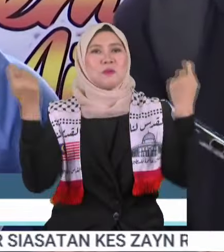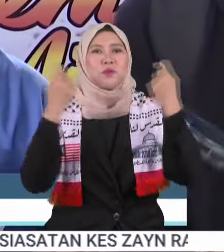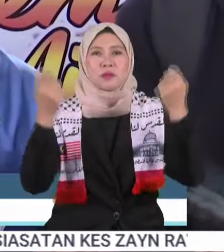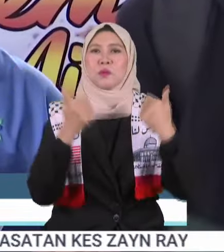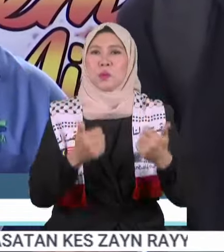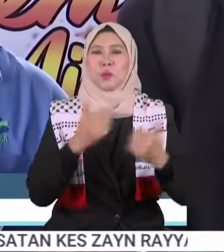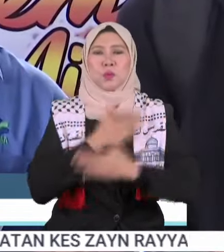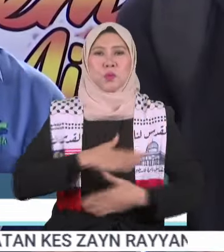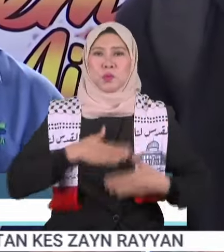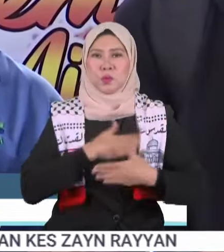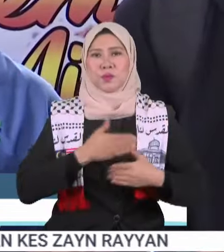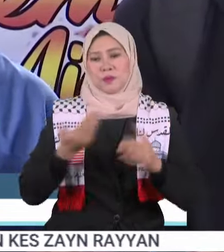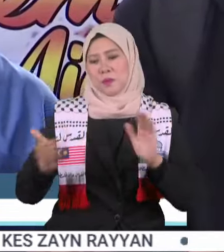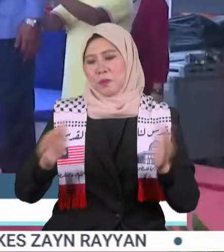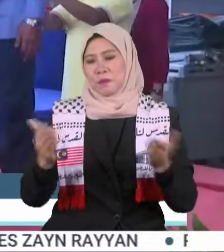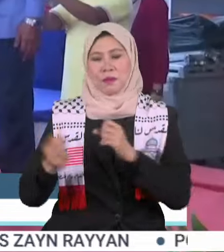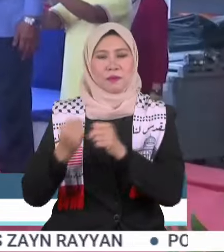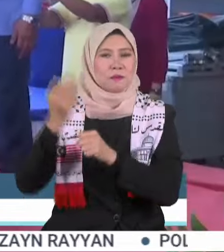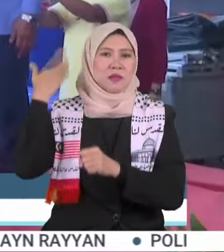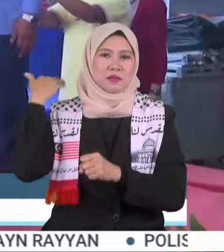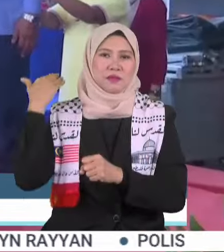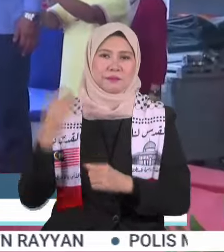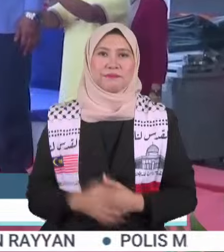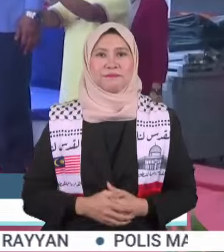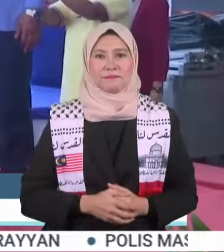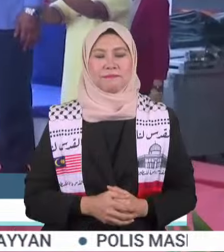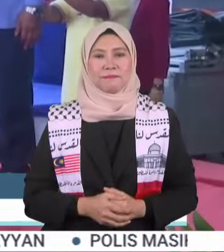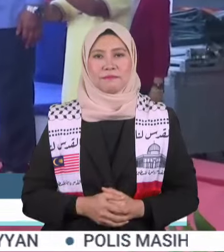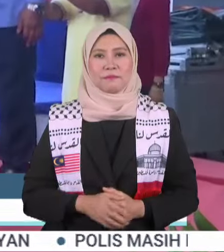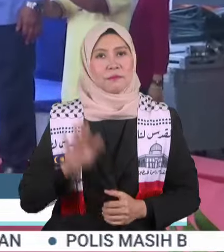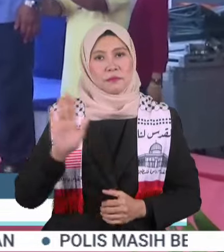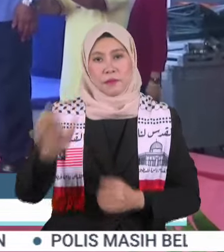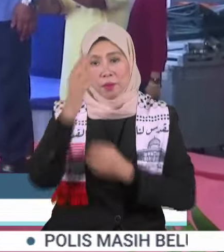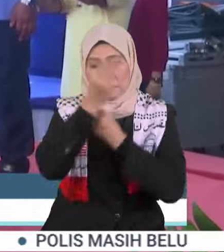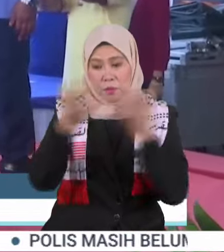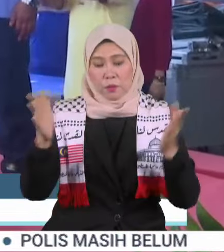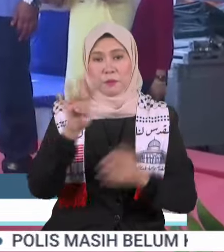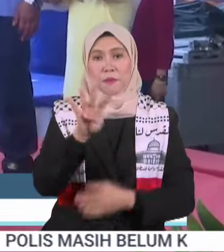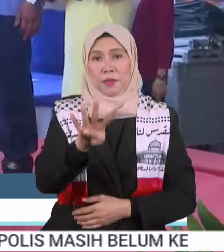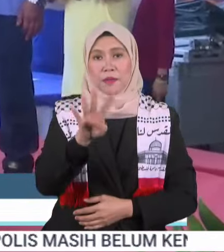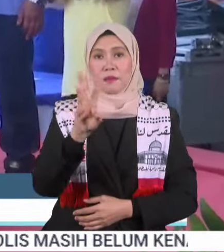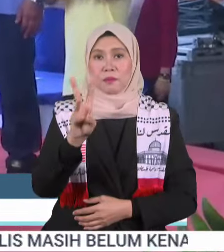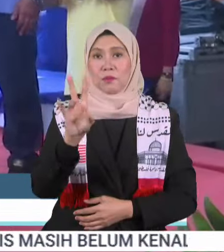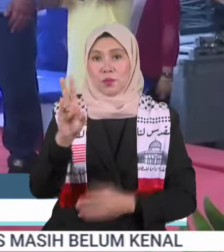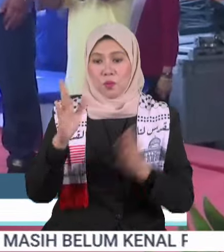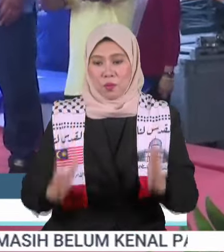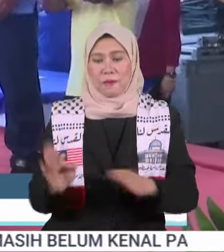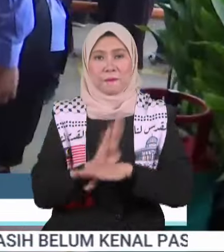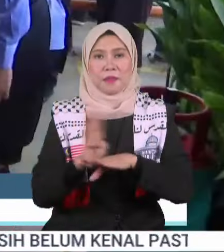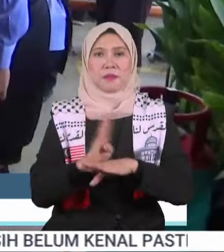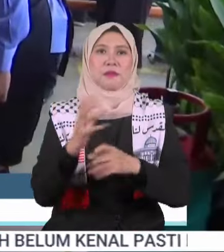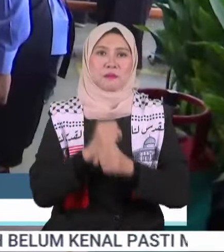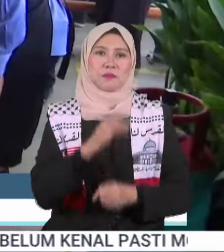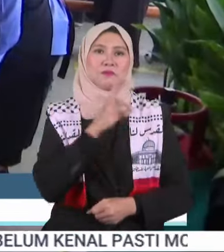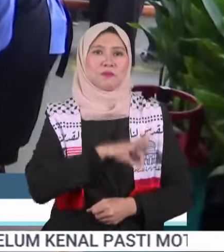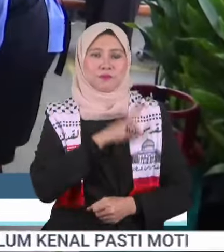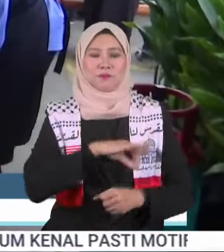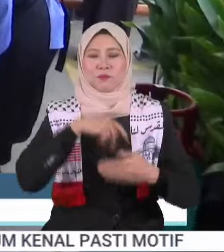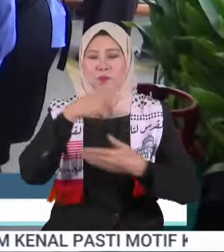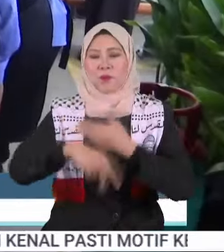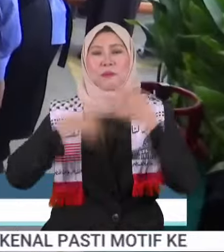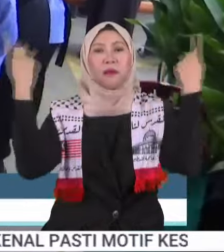meriah, lebih meriah berbanding tahun lepas. Beliau turut maklumkan 467 usahawan peroleh manfaat program